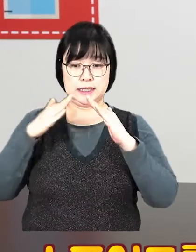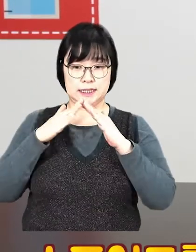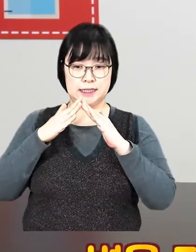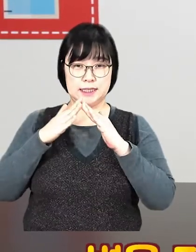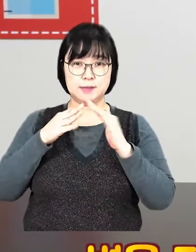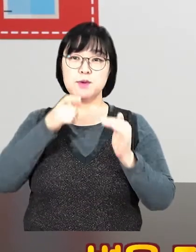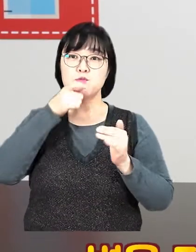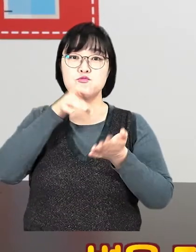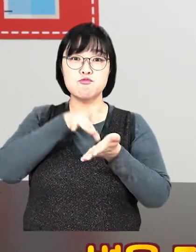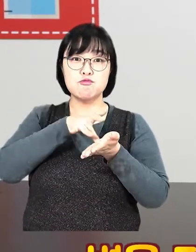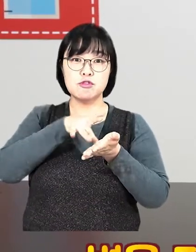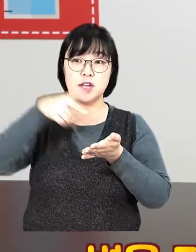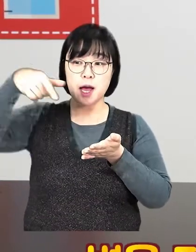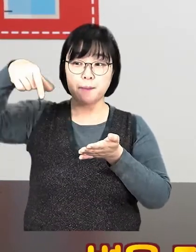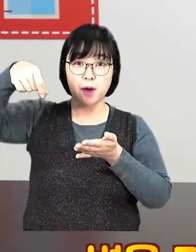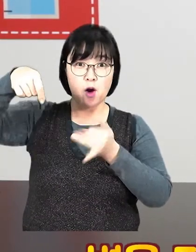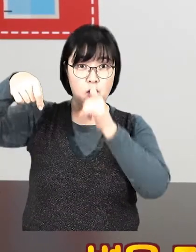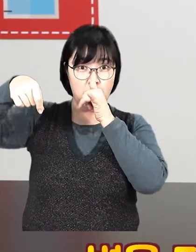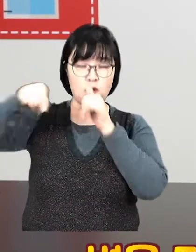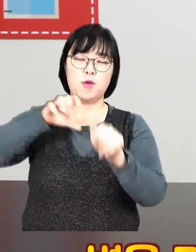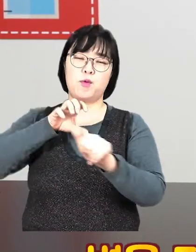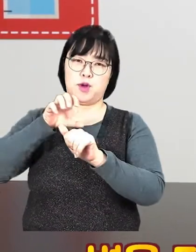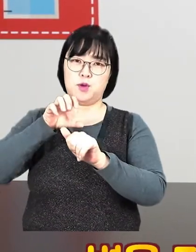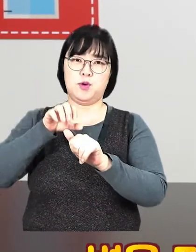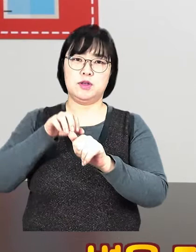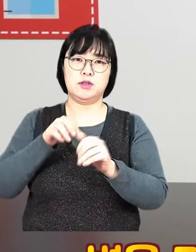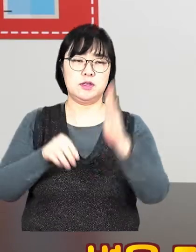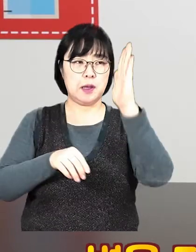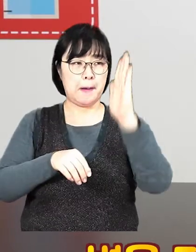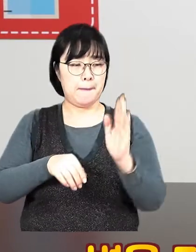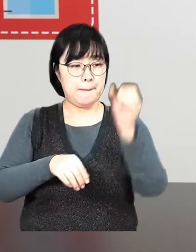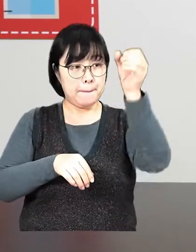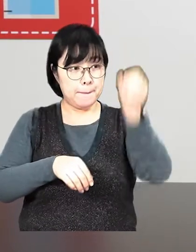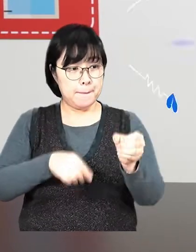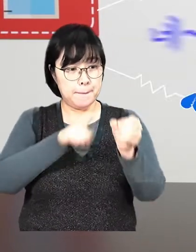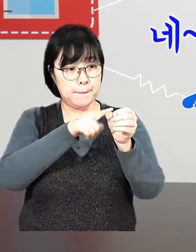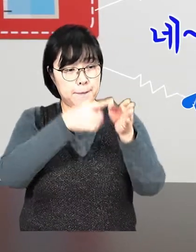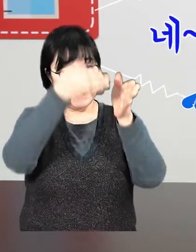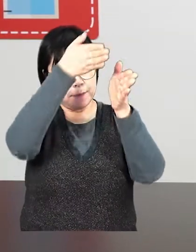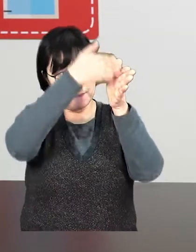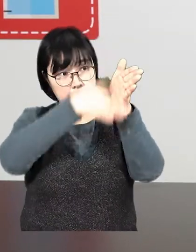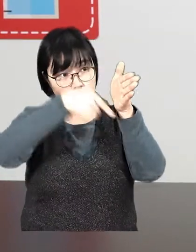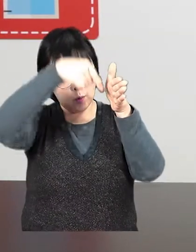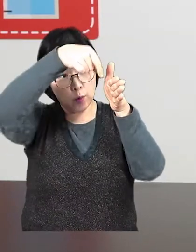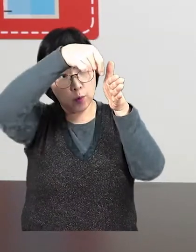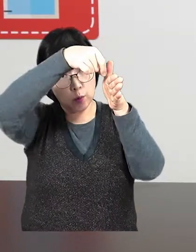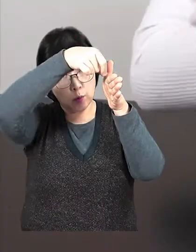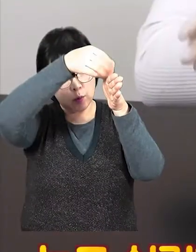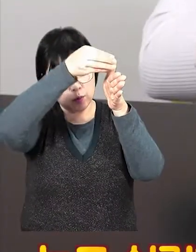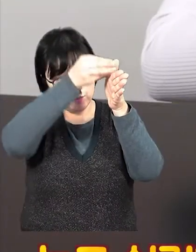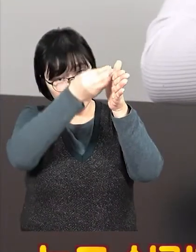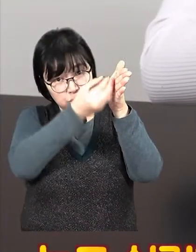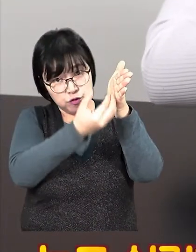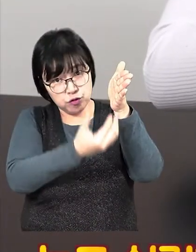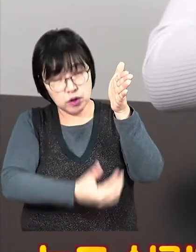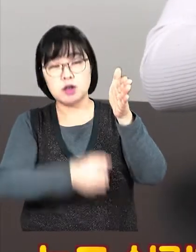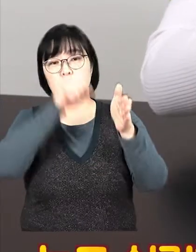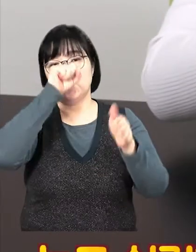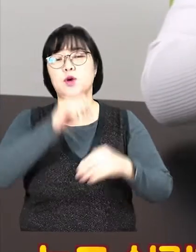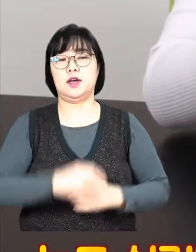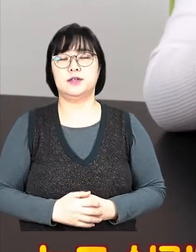이용해서 이렇게 벽을 따라서 천천히 흘려보내주는 게 더 좋아요. 자 한번 해보도록 할게요. 자 이